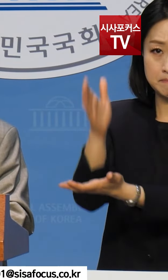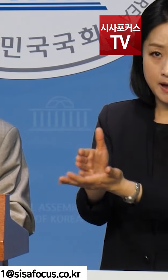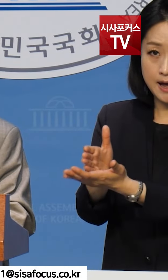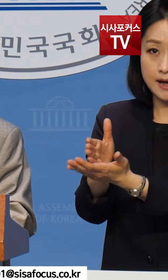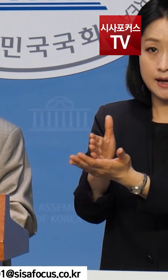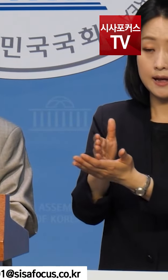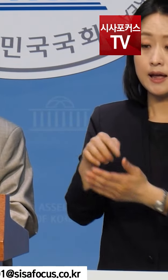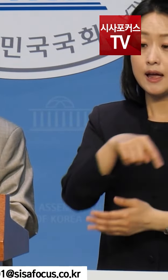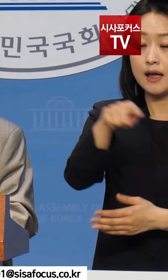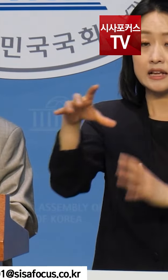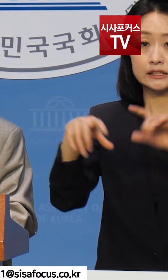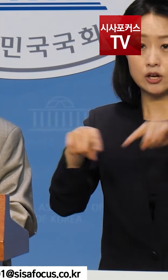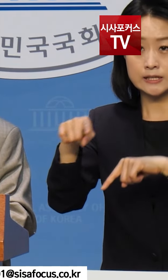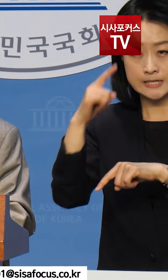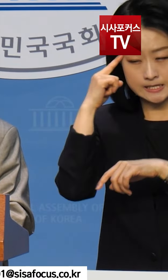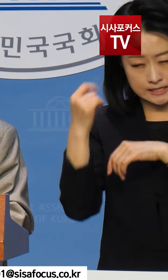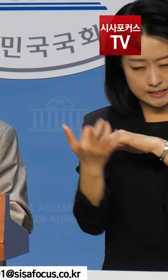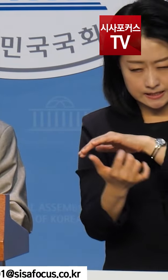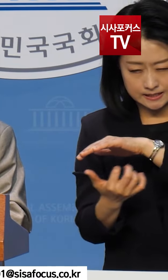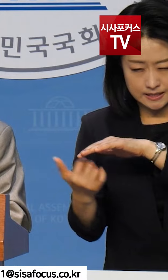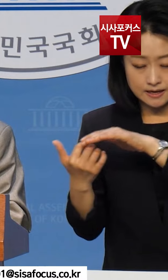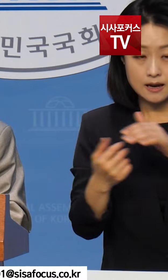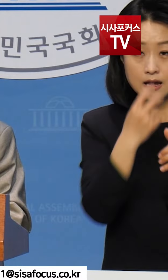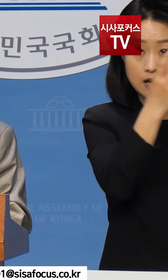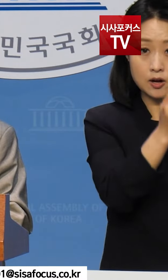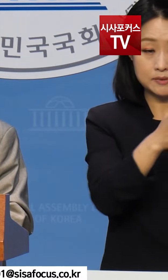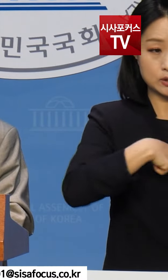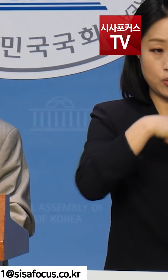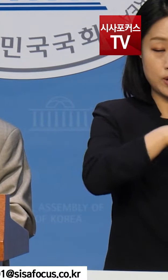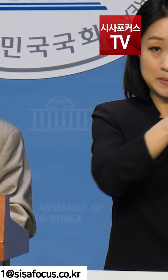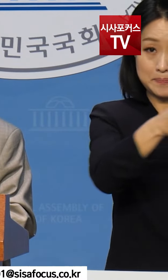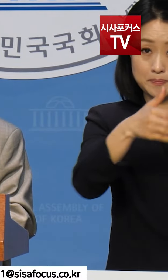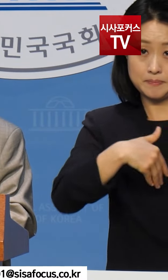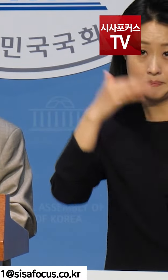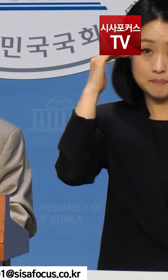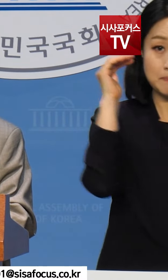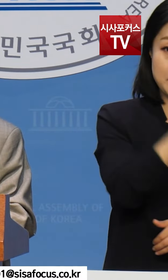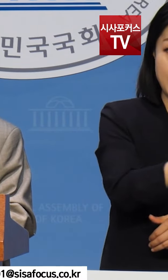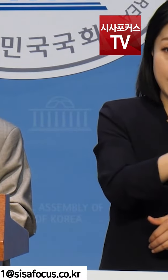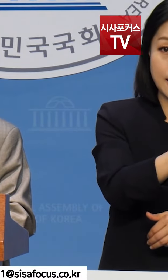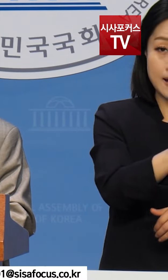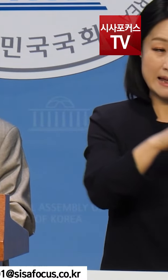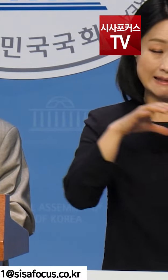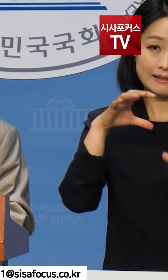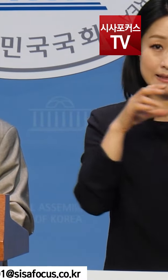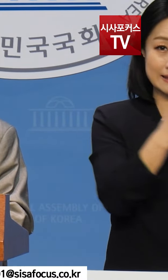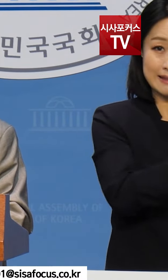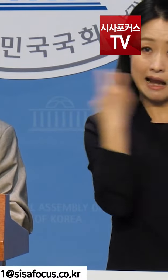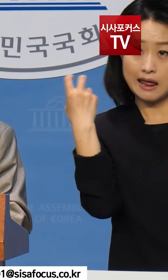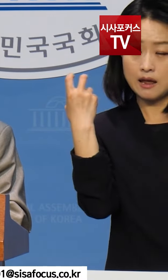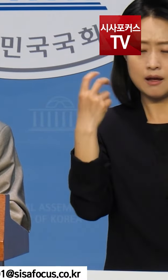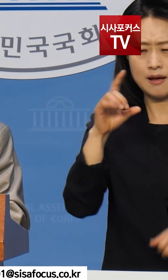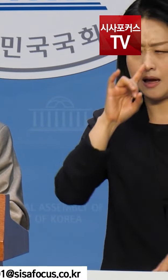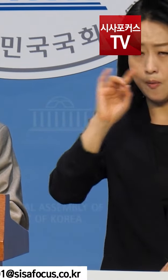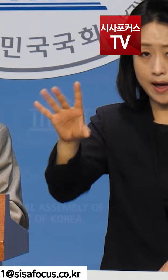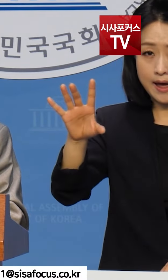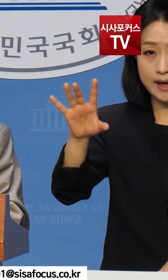정치권이 정치적 의도를 가지고 검찰의 독립성을 해치는 검사 탄핵을 해도 안